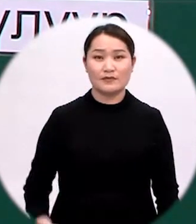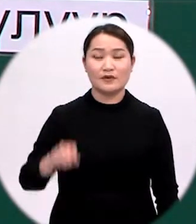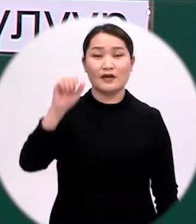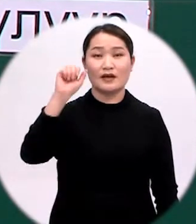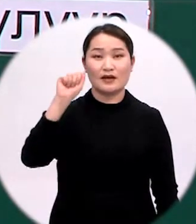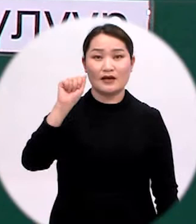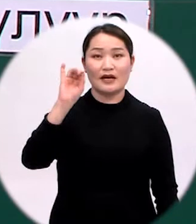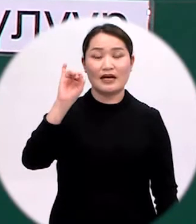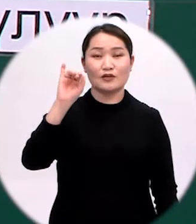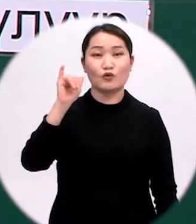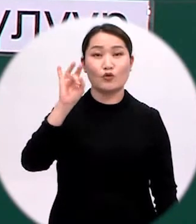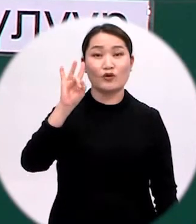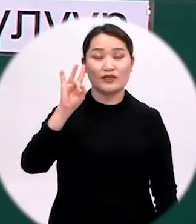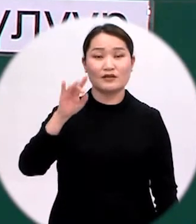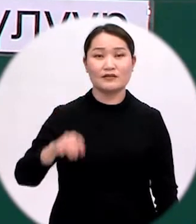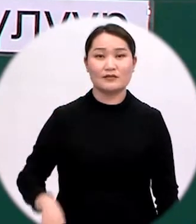Ayor.